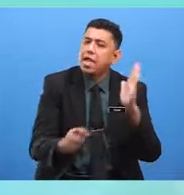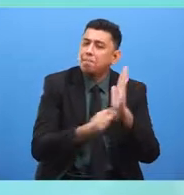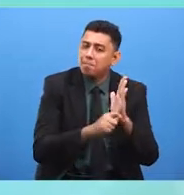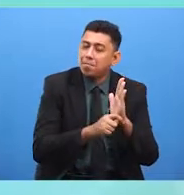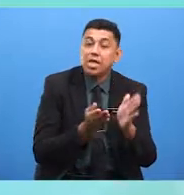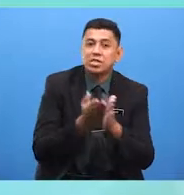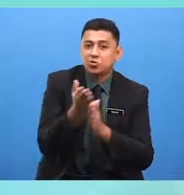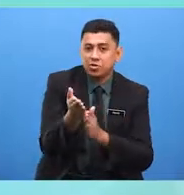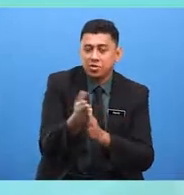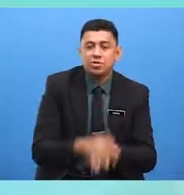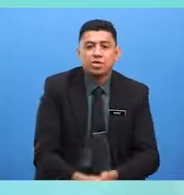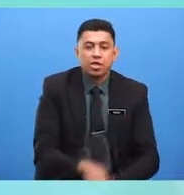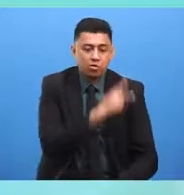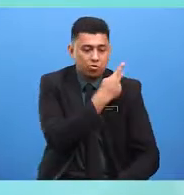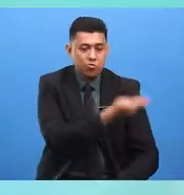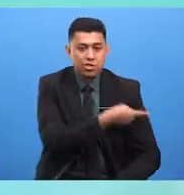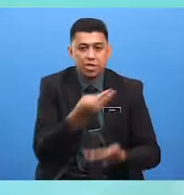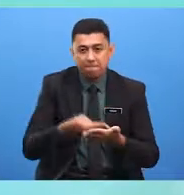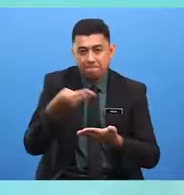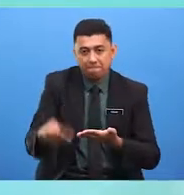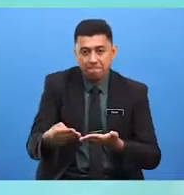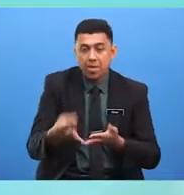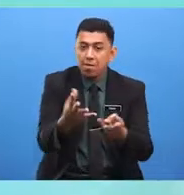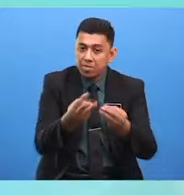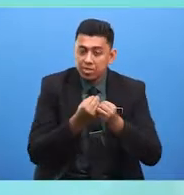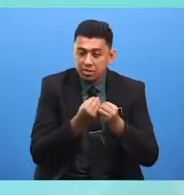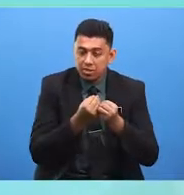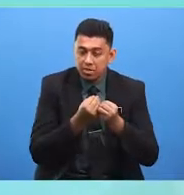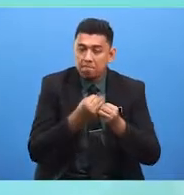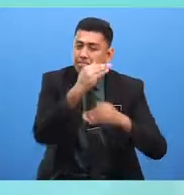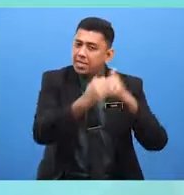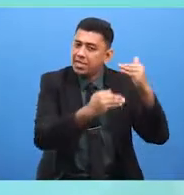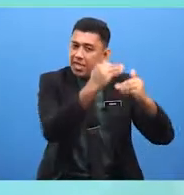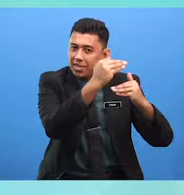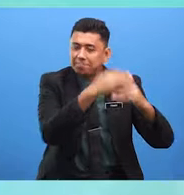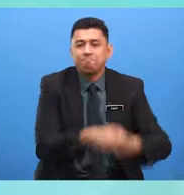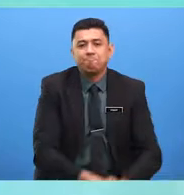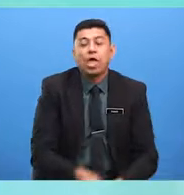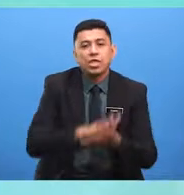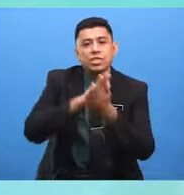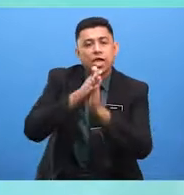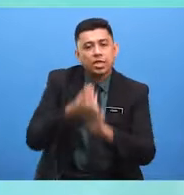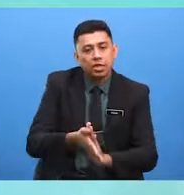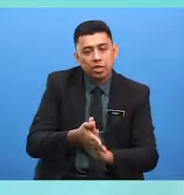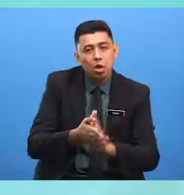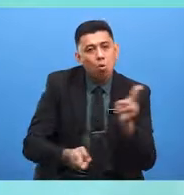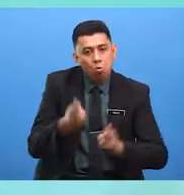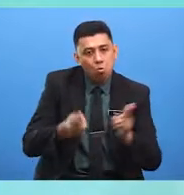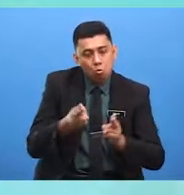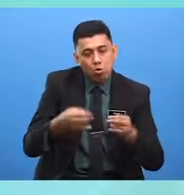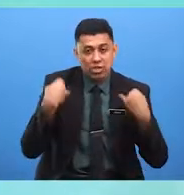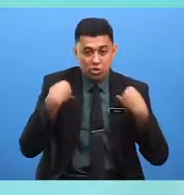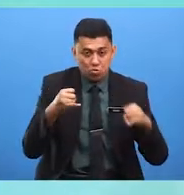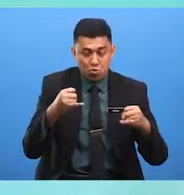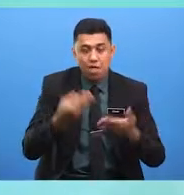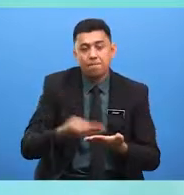seterusnya kuasa beli atau permintaan masyarakat akan meningkat jadi urus jual-beli akan